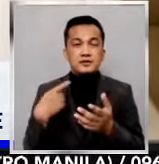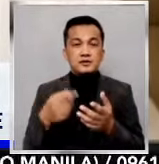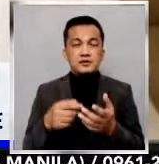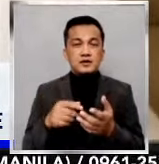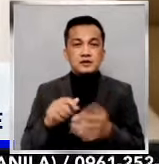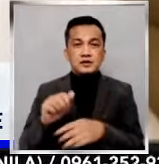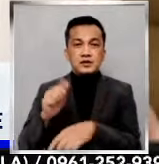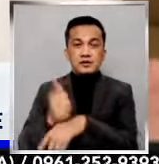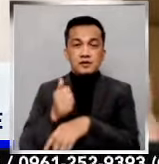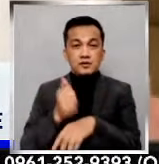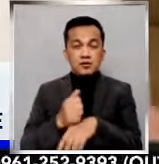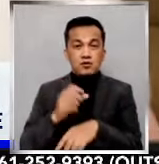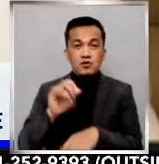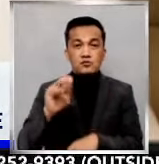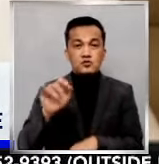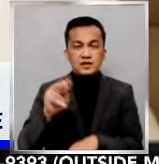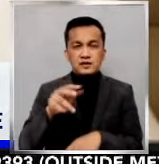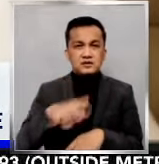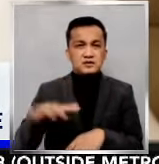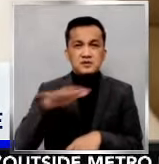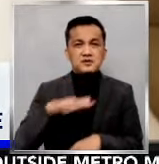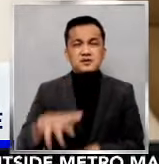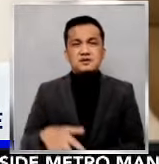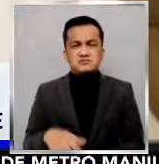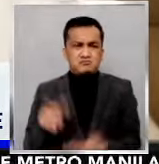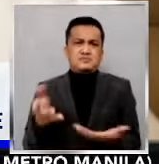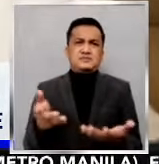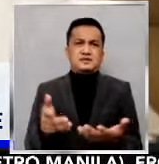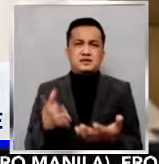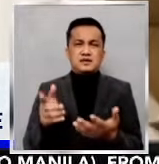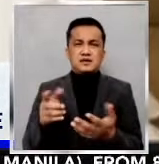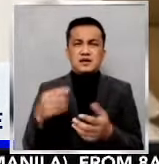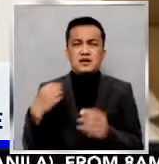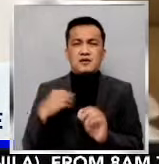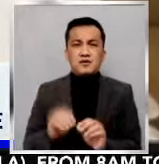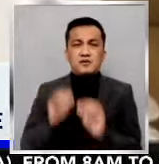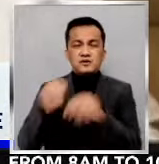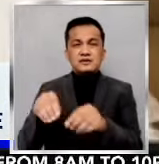overall. So that's really loading the game.